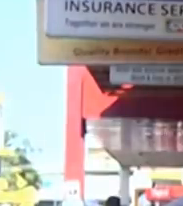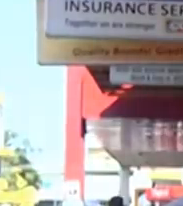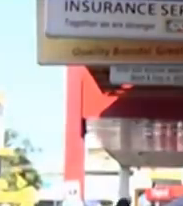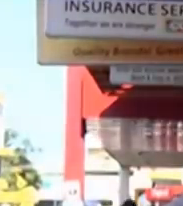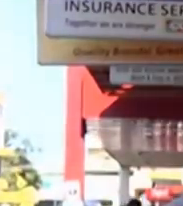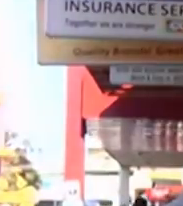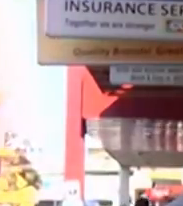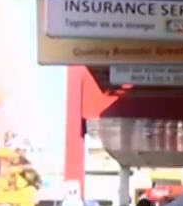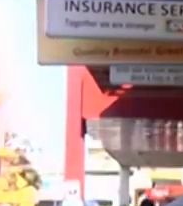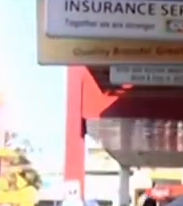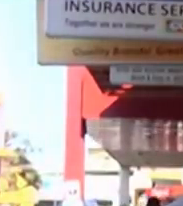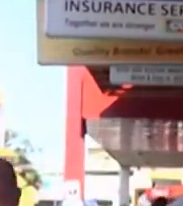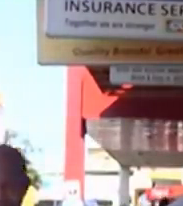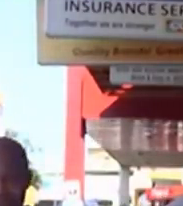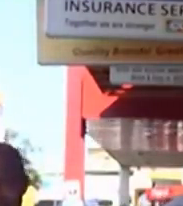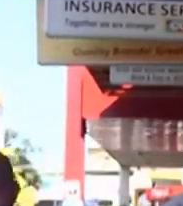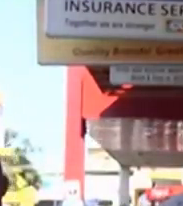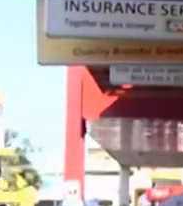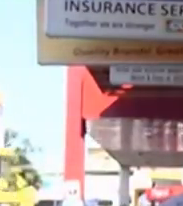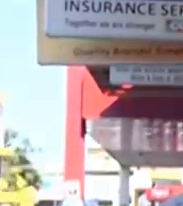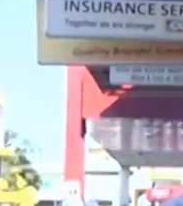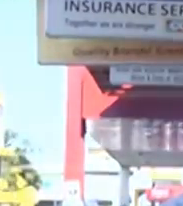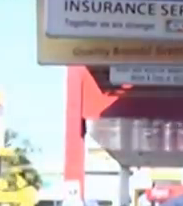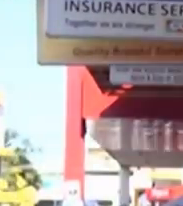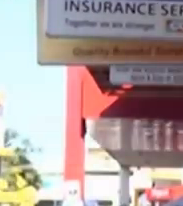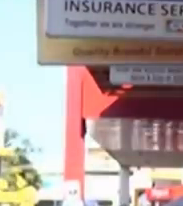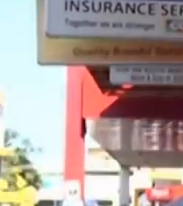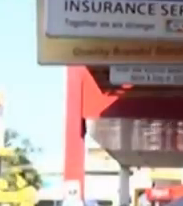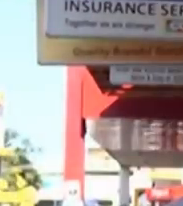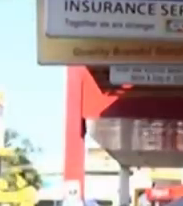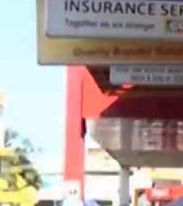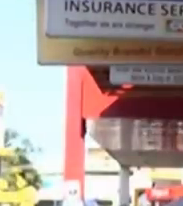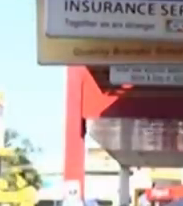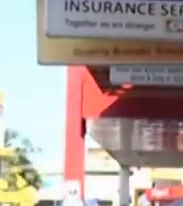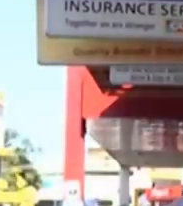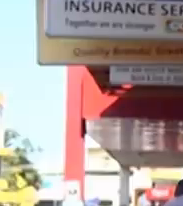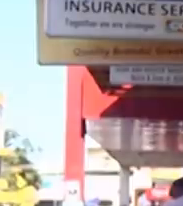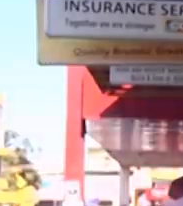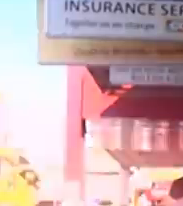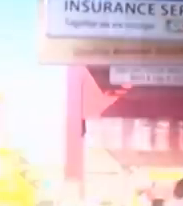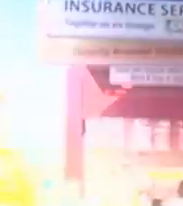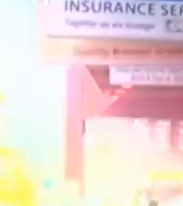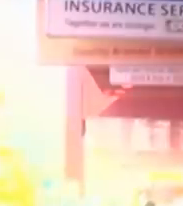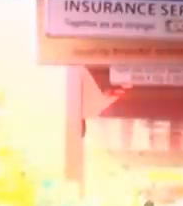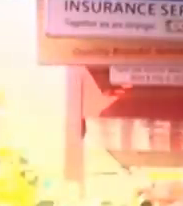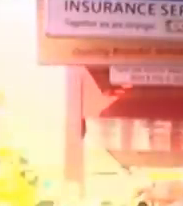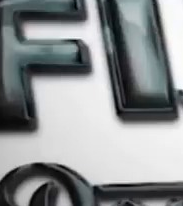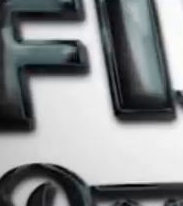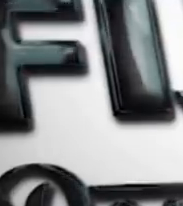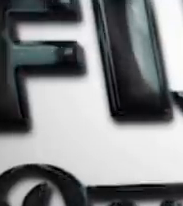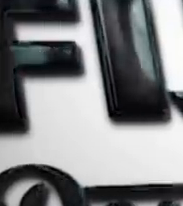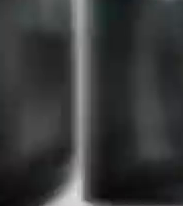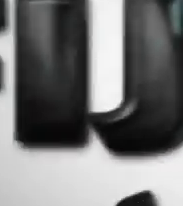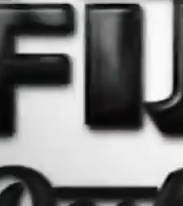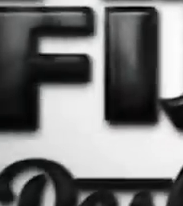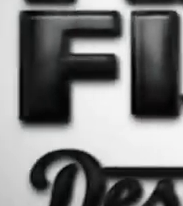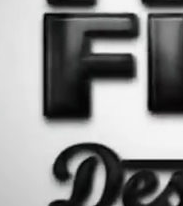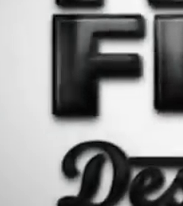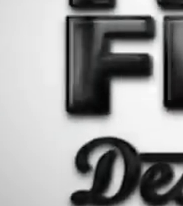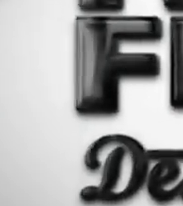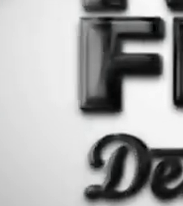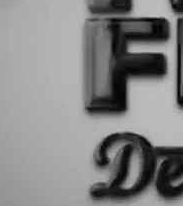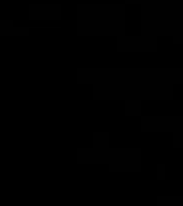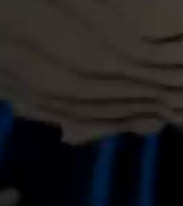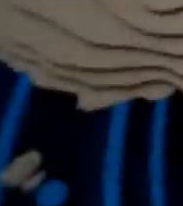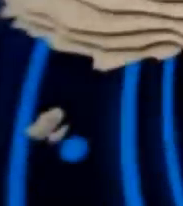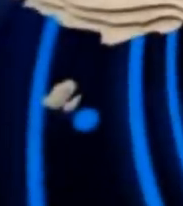Baik tu dia jadi beratahu रेडियो फीजी बहुत रेडियो फीजी रोज सुनता हूँ रेडियो फीजी 2 देश